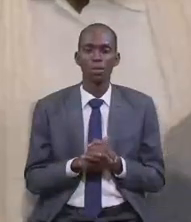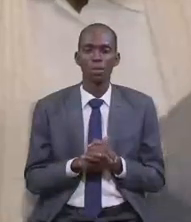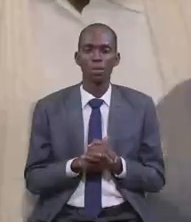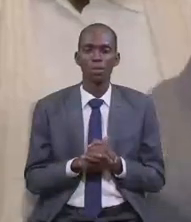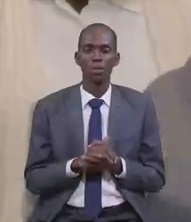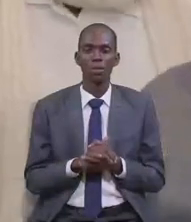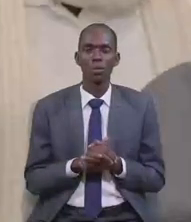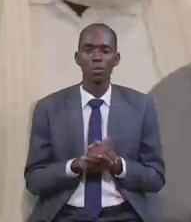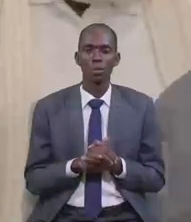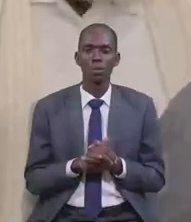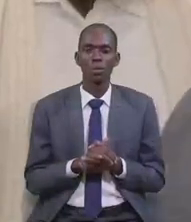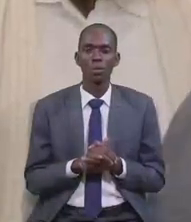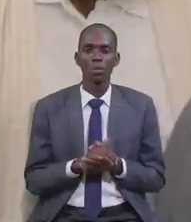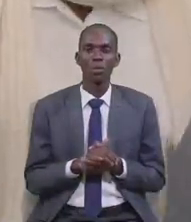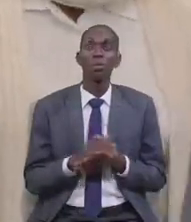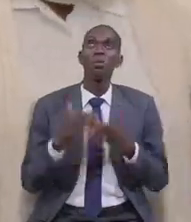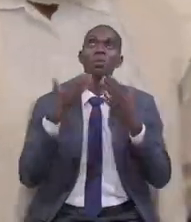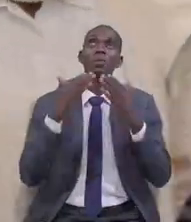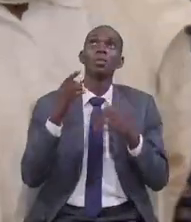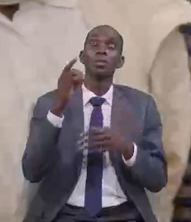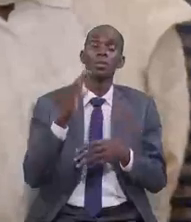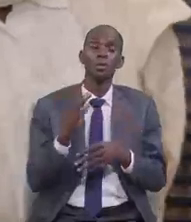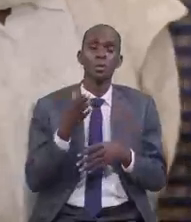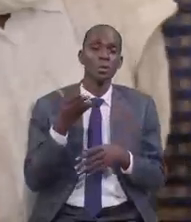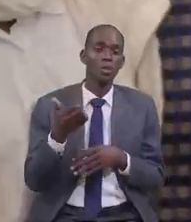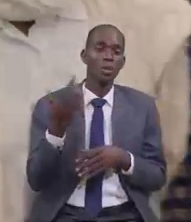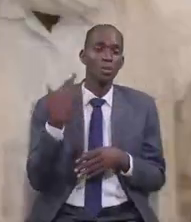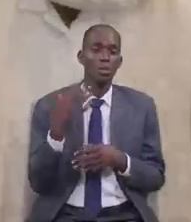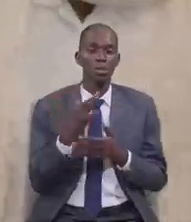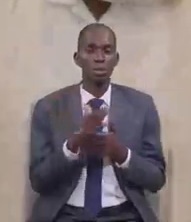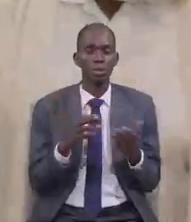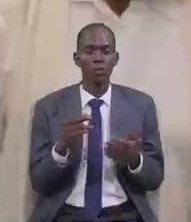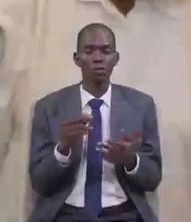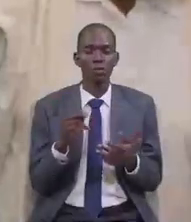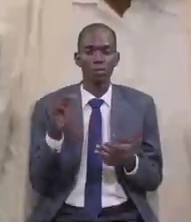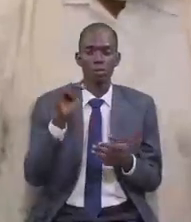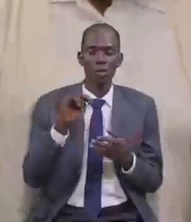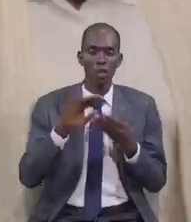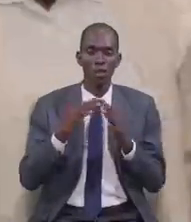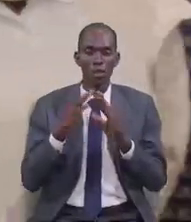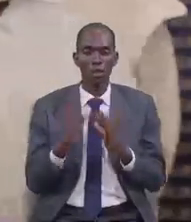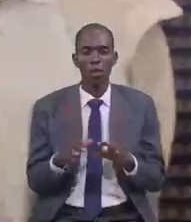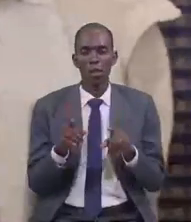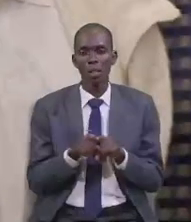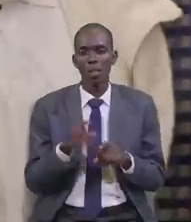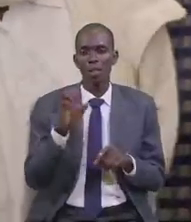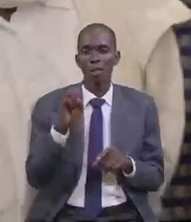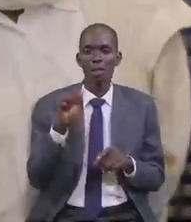Dieu merci, et des Naziréens comme Samuel